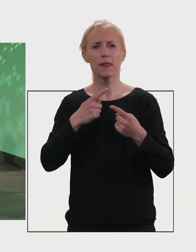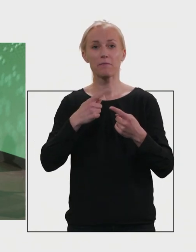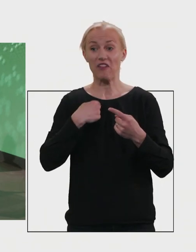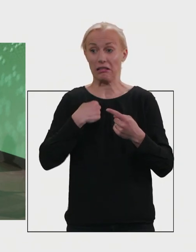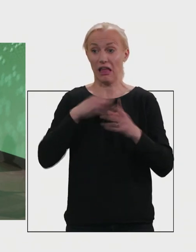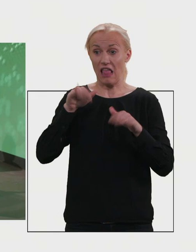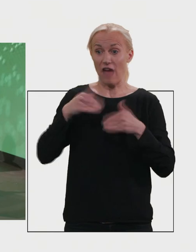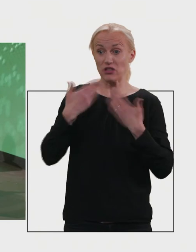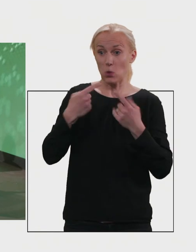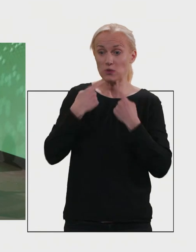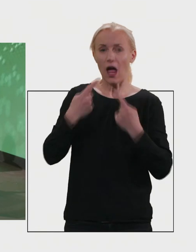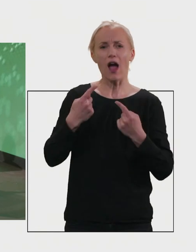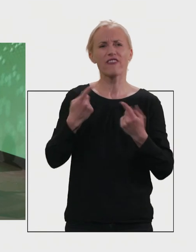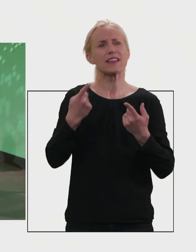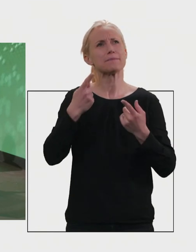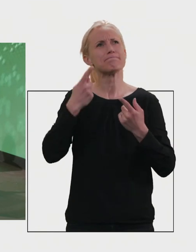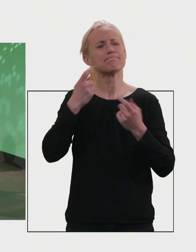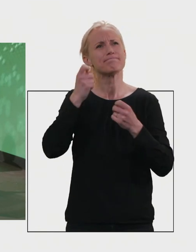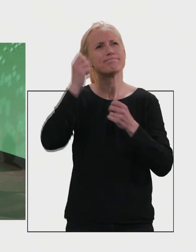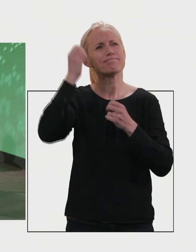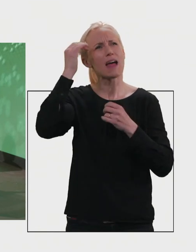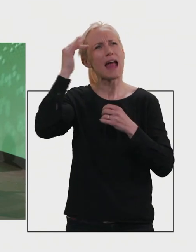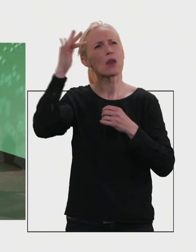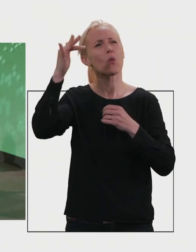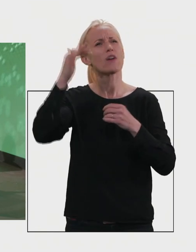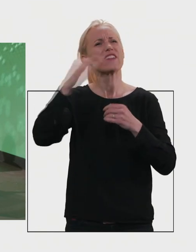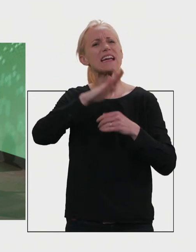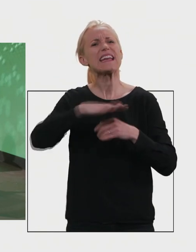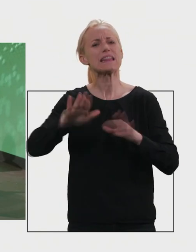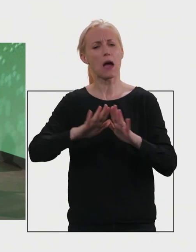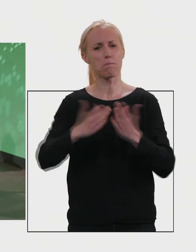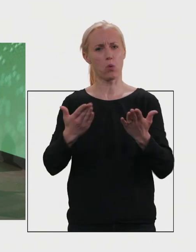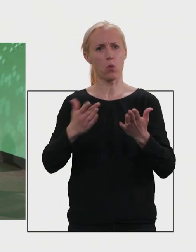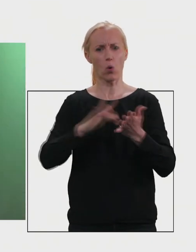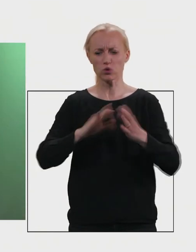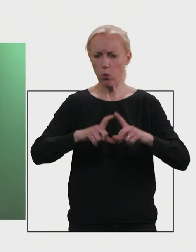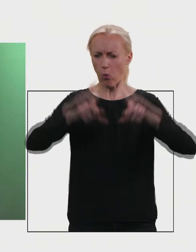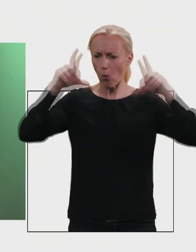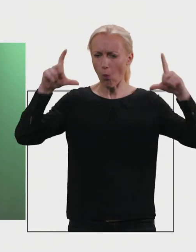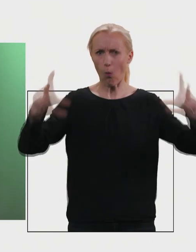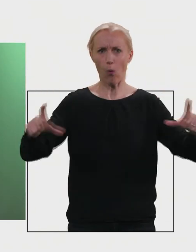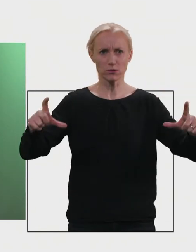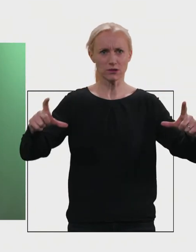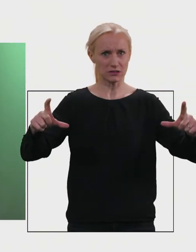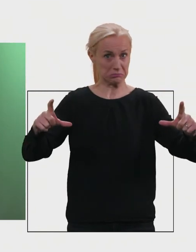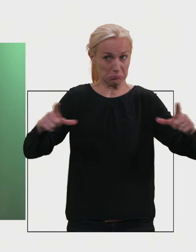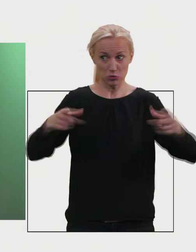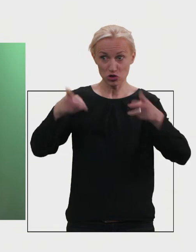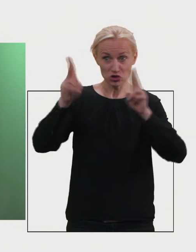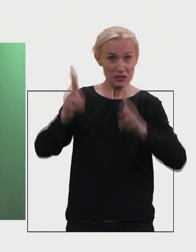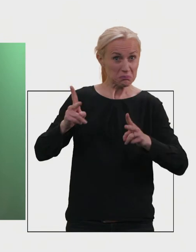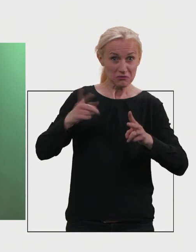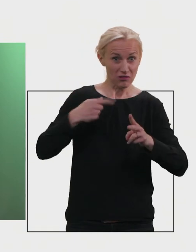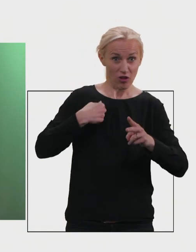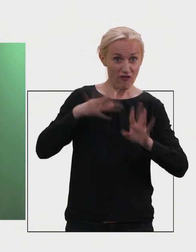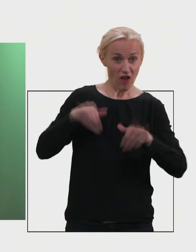das sagen darf, an ein Kinderbuch erinnert, weil es eben auch diese überdimensionale Größe hat. Liege ich da richtig oder liege ich da